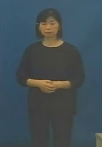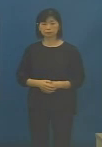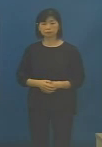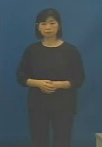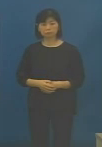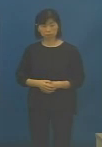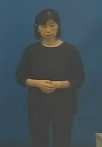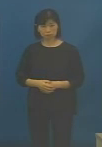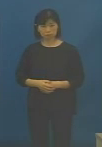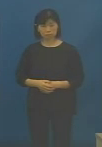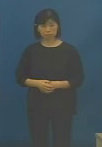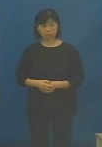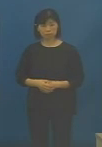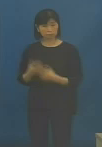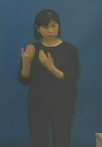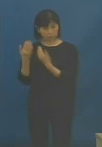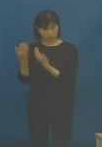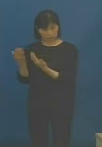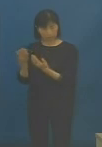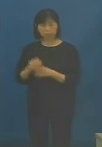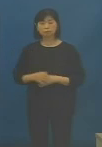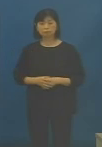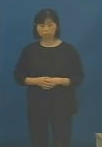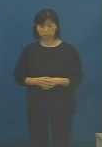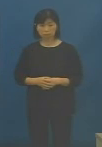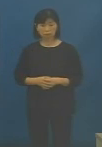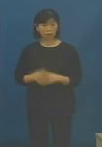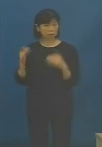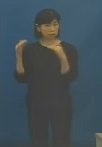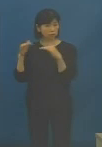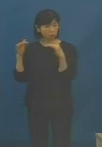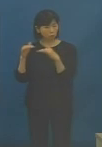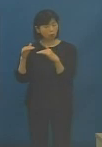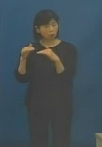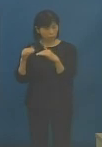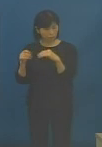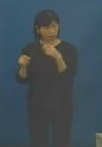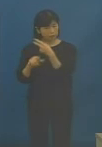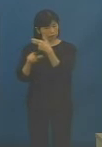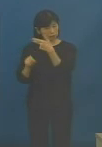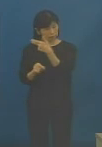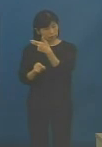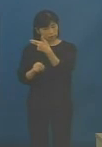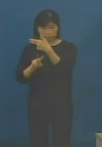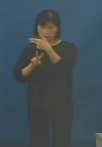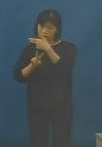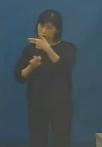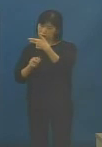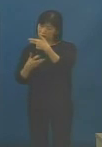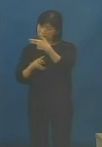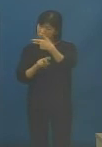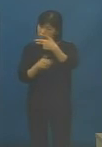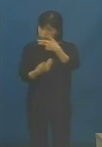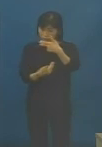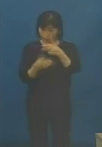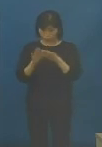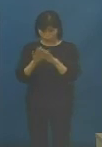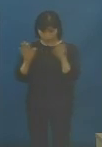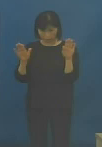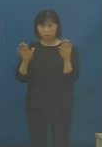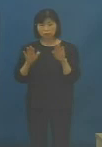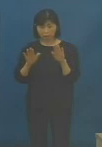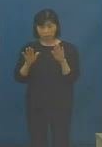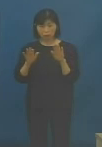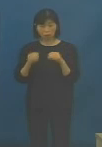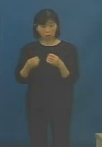でこの議論がですね、日本海新聞の佐々木です。この議論がですね、7月の28日か28日29日から出始めて、まさにこれは